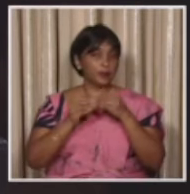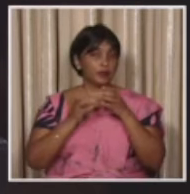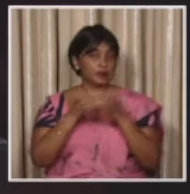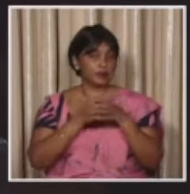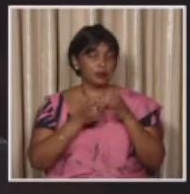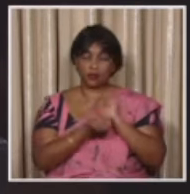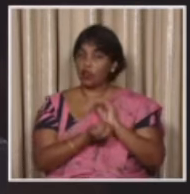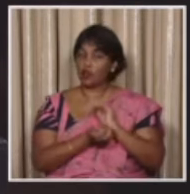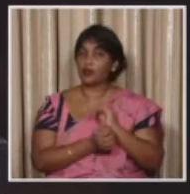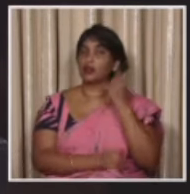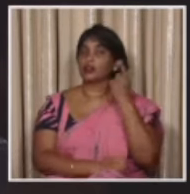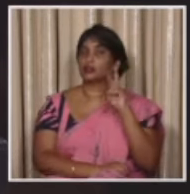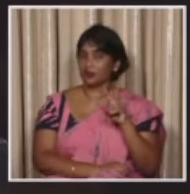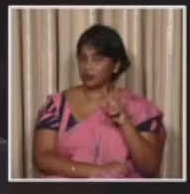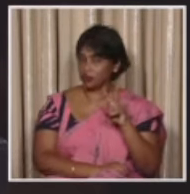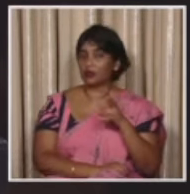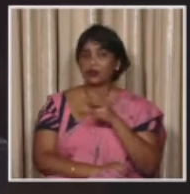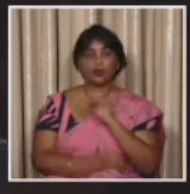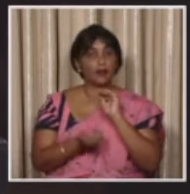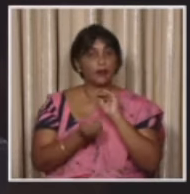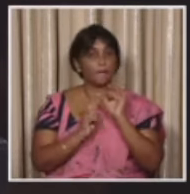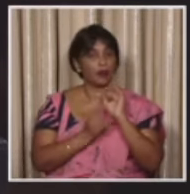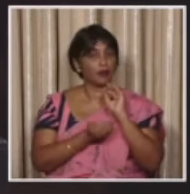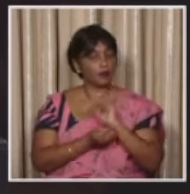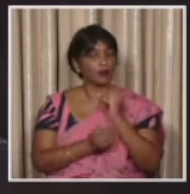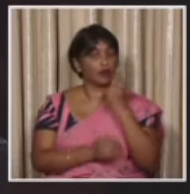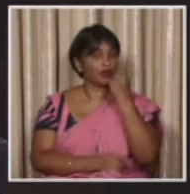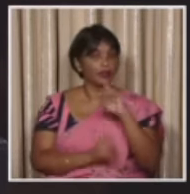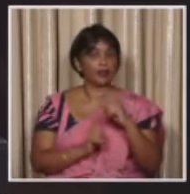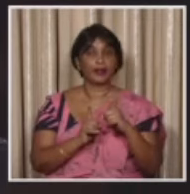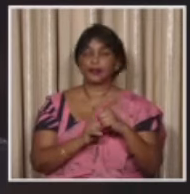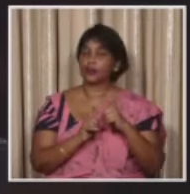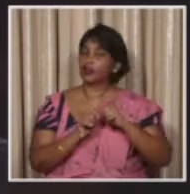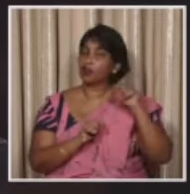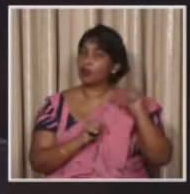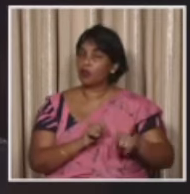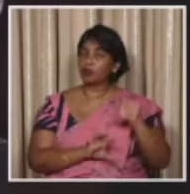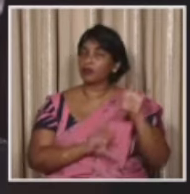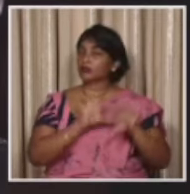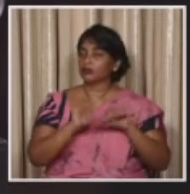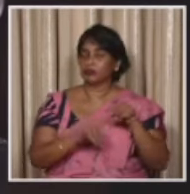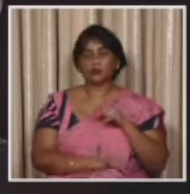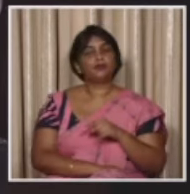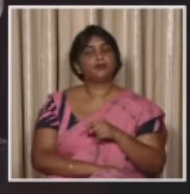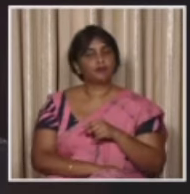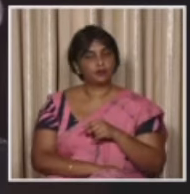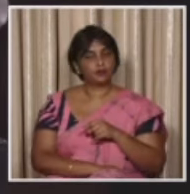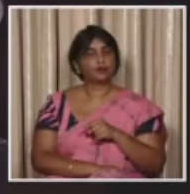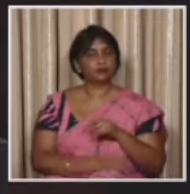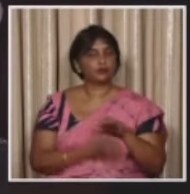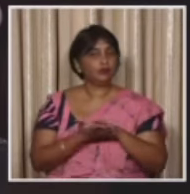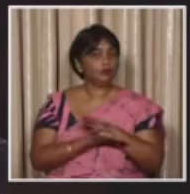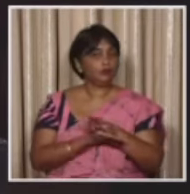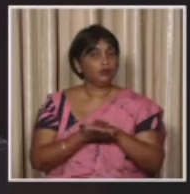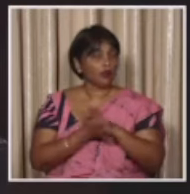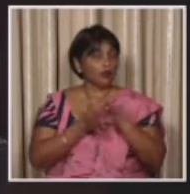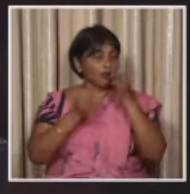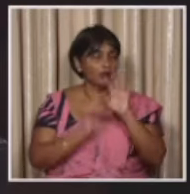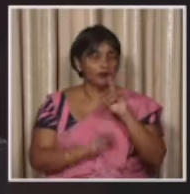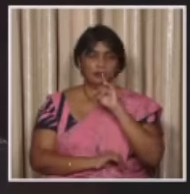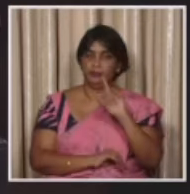මේ කම්පනීස් 12ට අධ්‍යක්ෂක මණ්ඩල පත් කිරීම ගැන පැහැදිලිව සඳහන් වෙලා